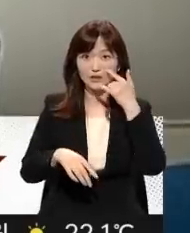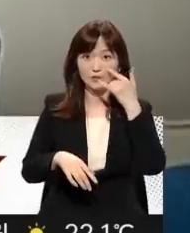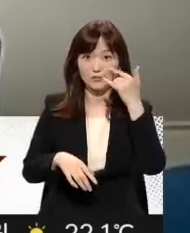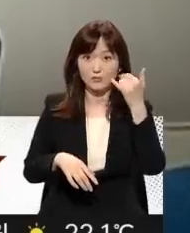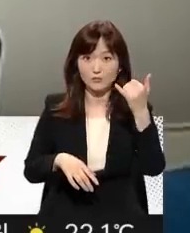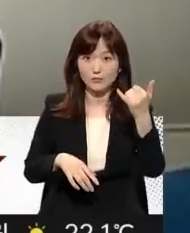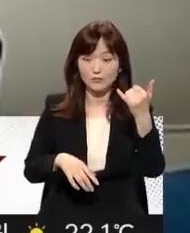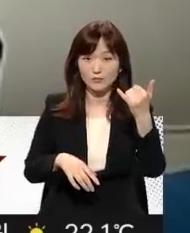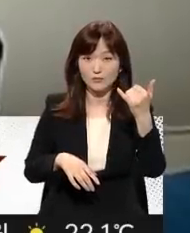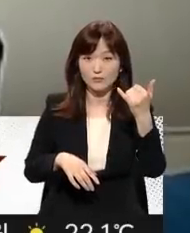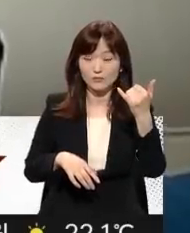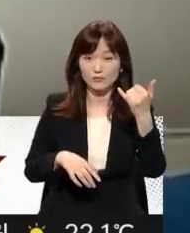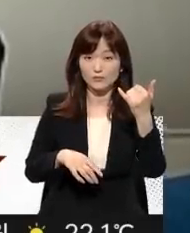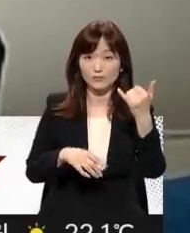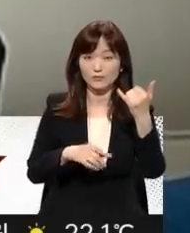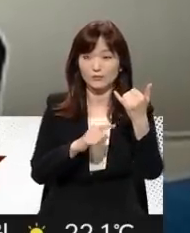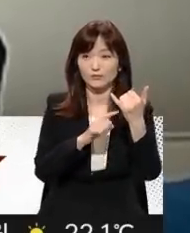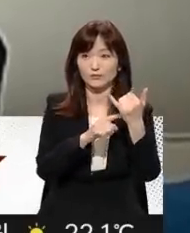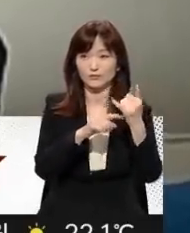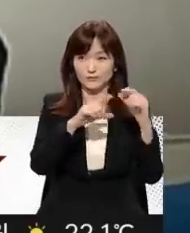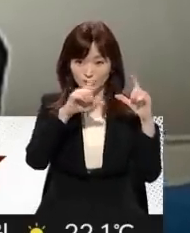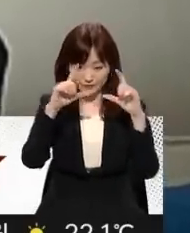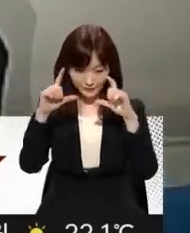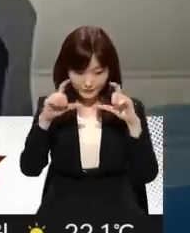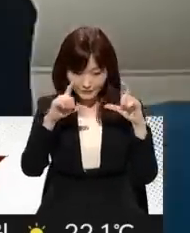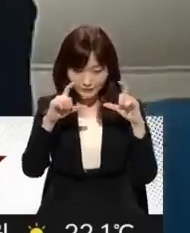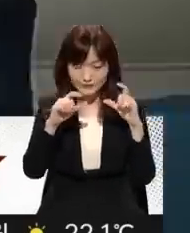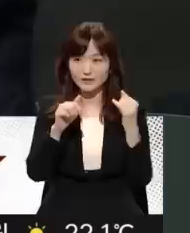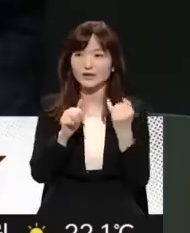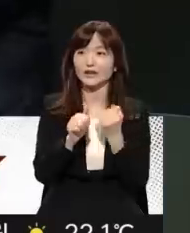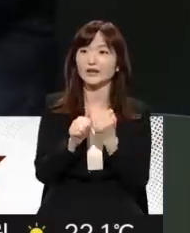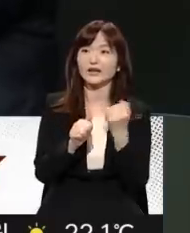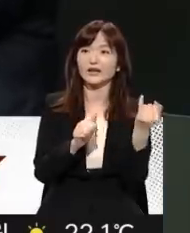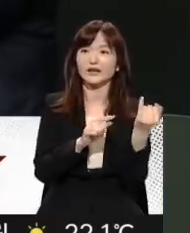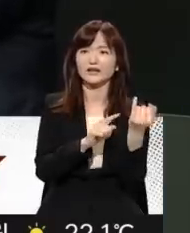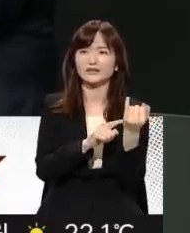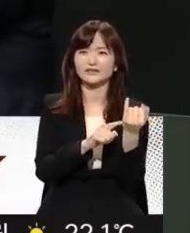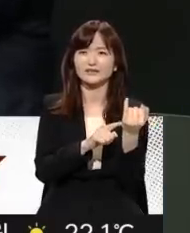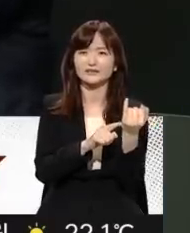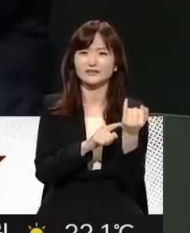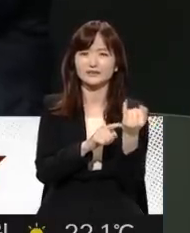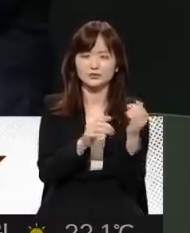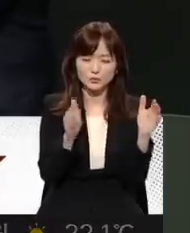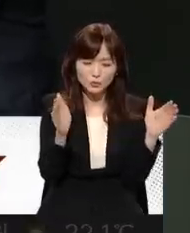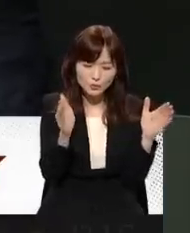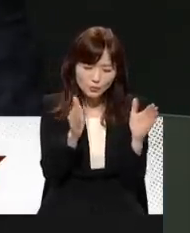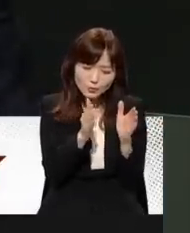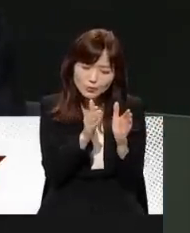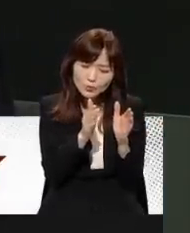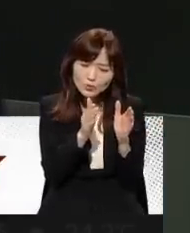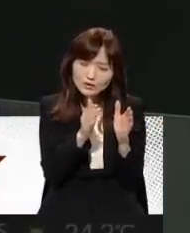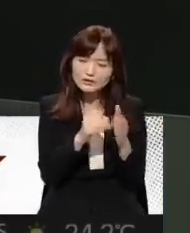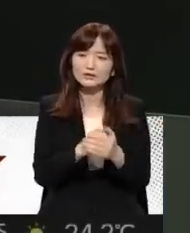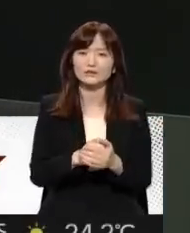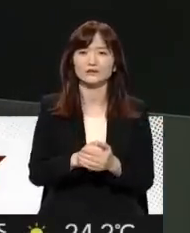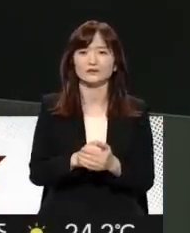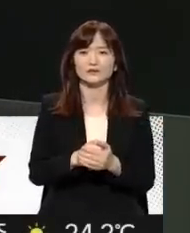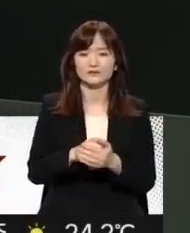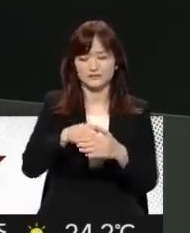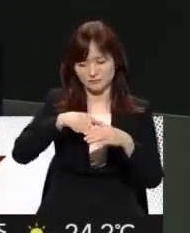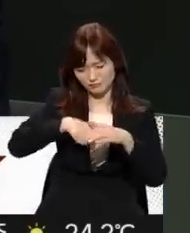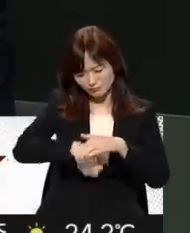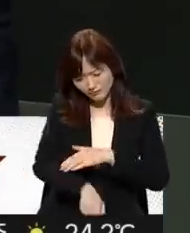같이 저렇게 또 예 찍은 사진도 나가는데 아내분이 딱 되게 여리여리해 보이시는데도 자연분만으로 내